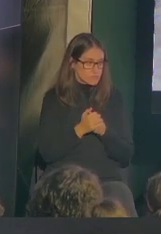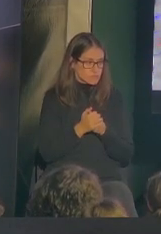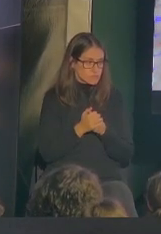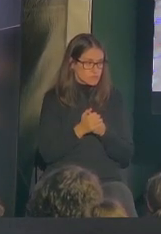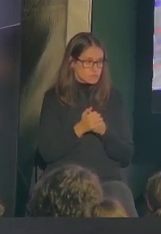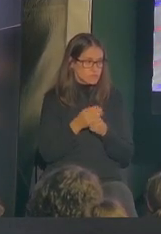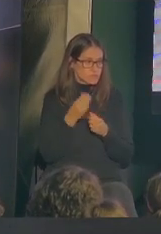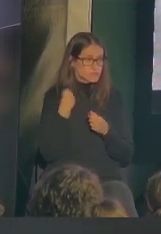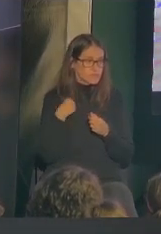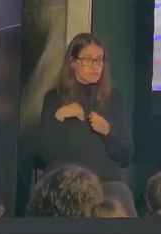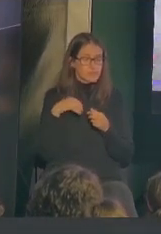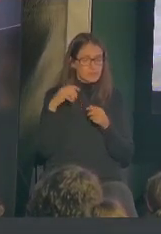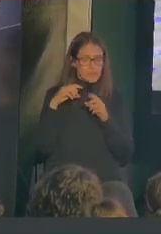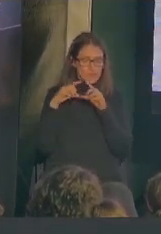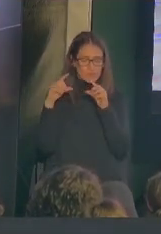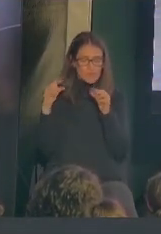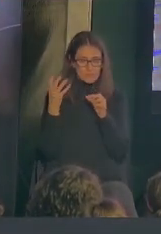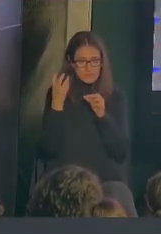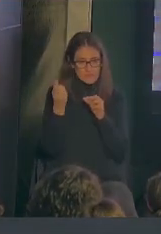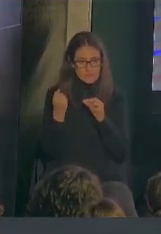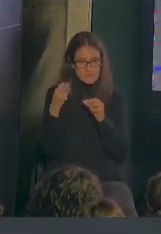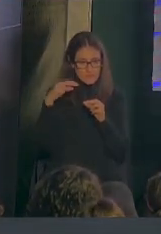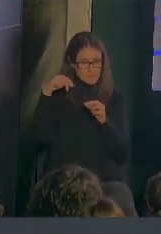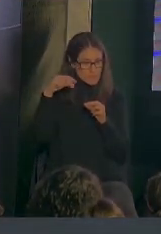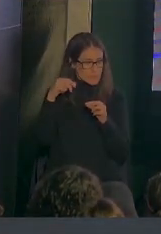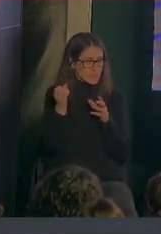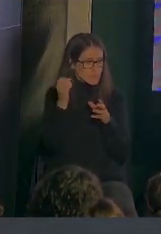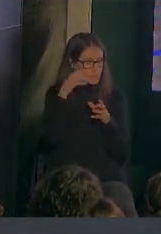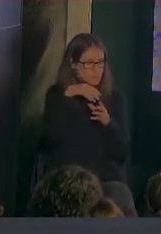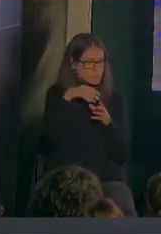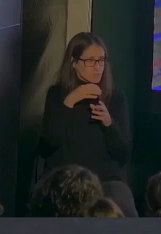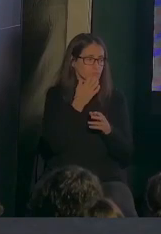del dàtil. Vale, després,